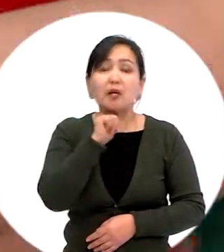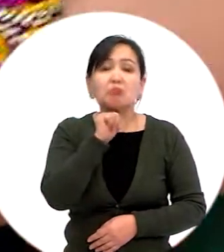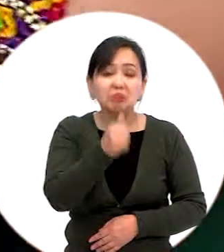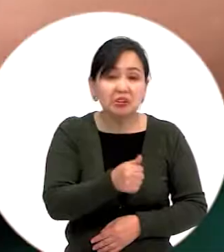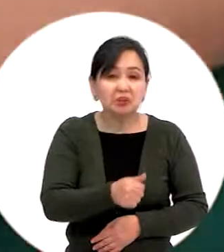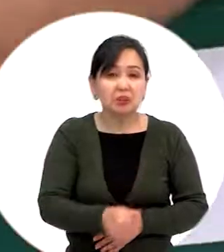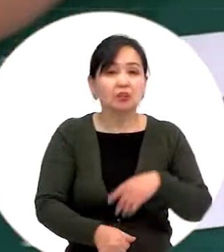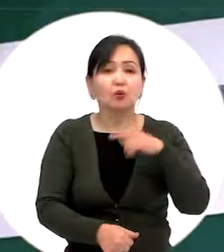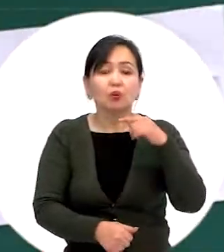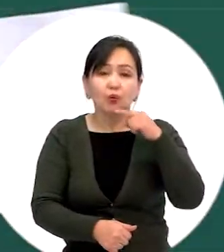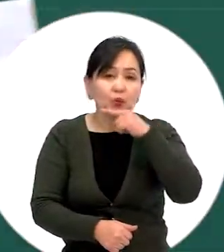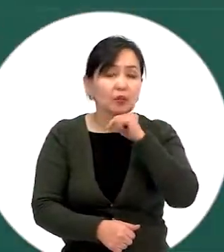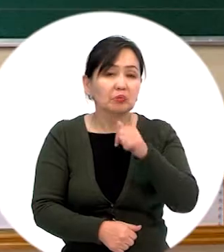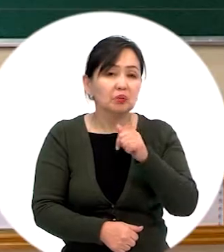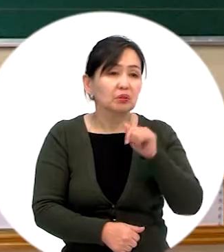биш байх нэ.